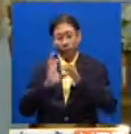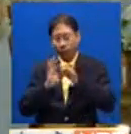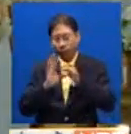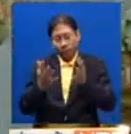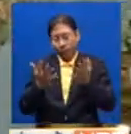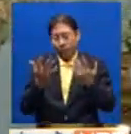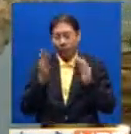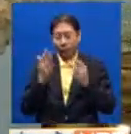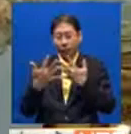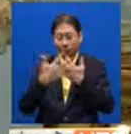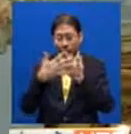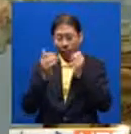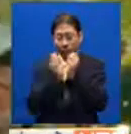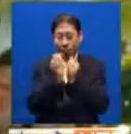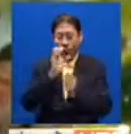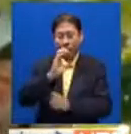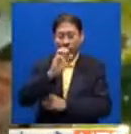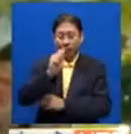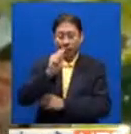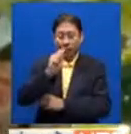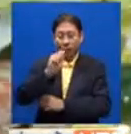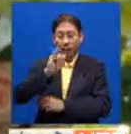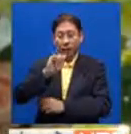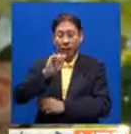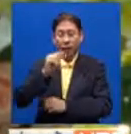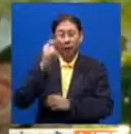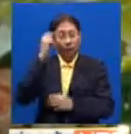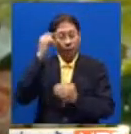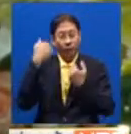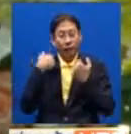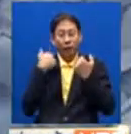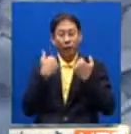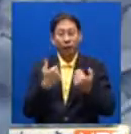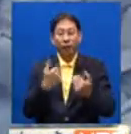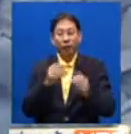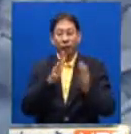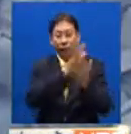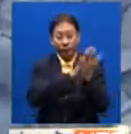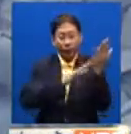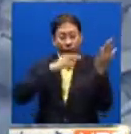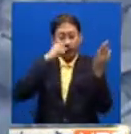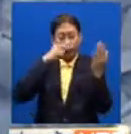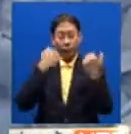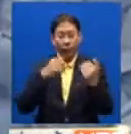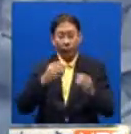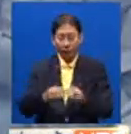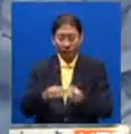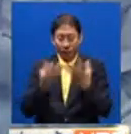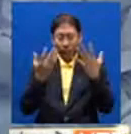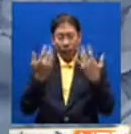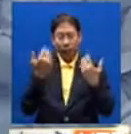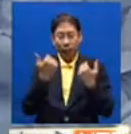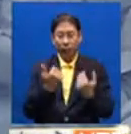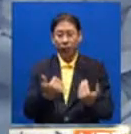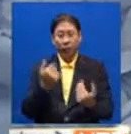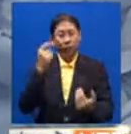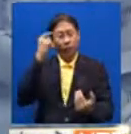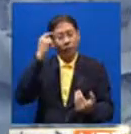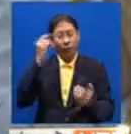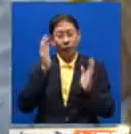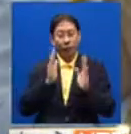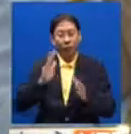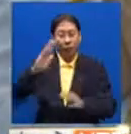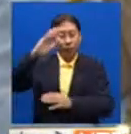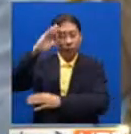เรื่องคุกลับ CIA ในไทยส่วนประเทศไทยจะเป็นเป้าหมายของการก่อการร้ายตามรายงานของ CIA หรือไม่หน่วยงานด้าน